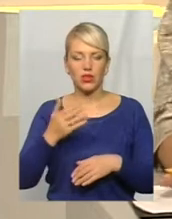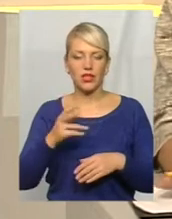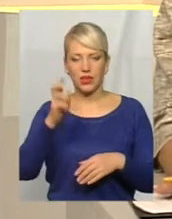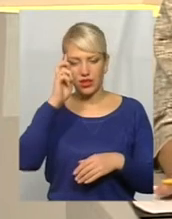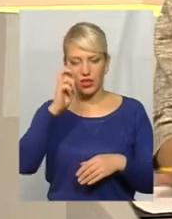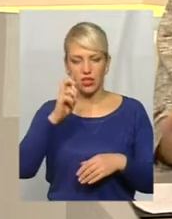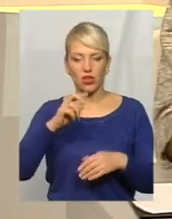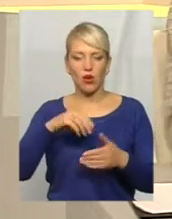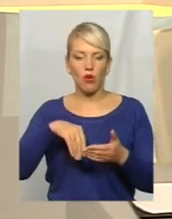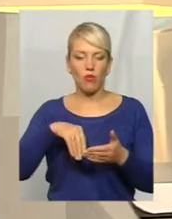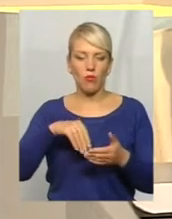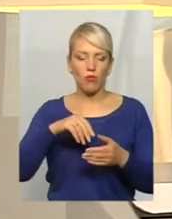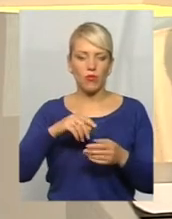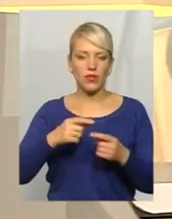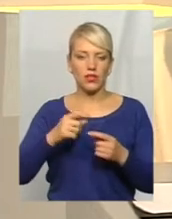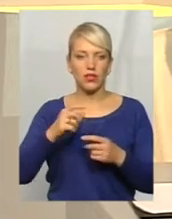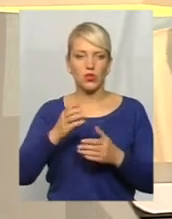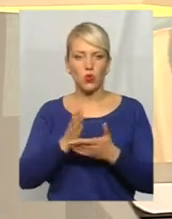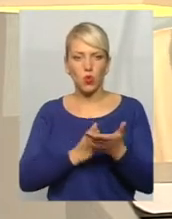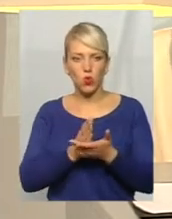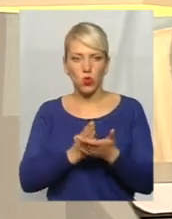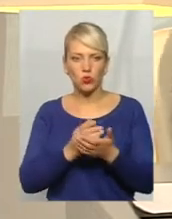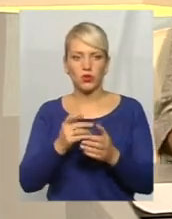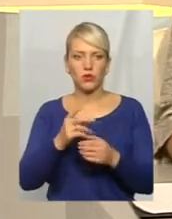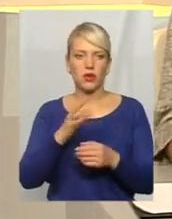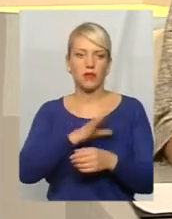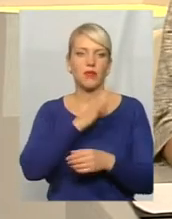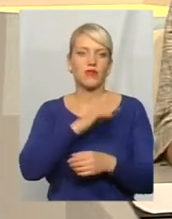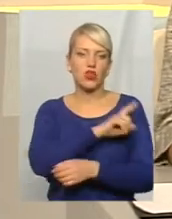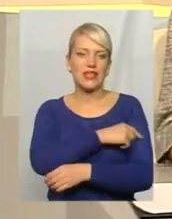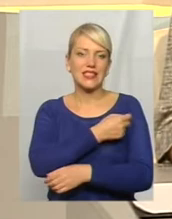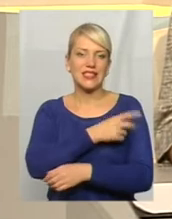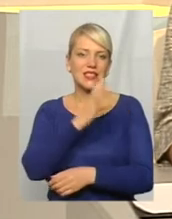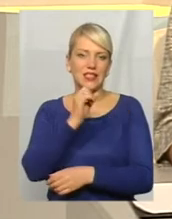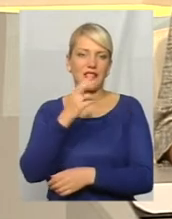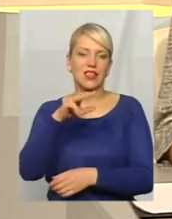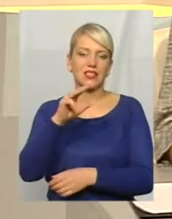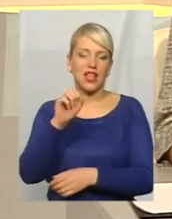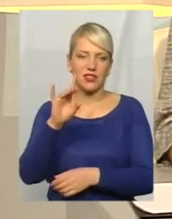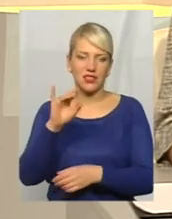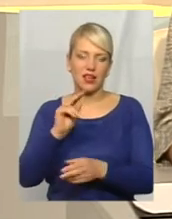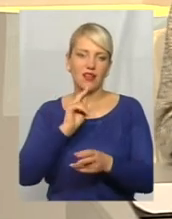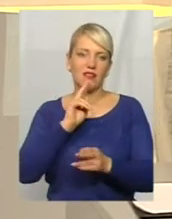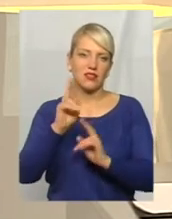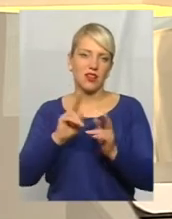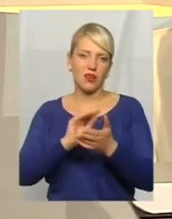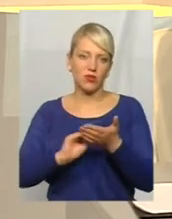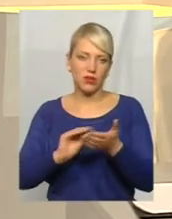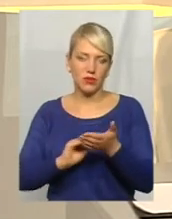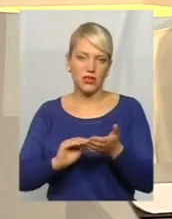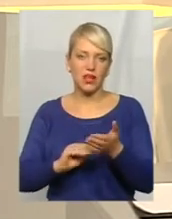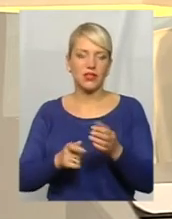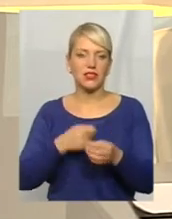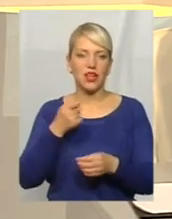з листом в колишнє управління, там, в колишню санстанцію, так як людям зручніше буде, написати скаргу. Звернутися, написати заяву.